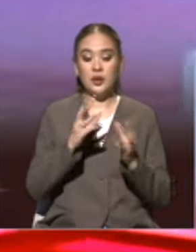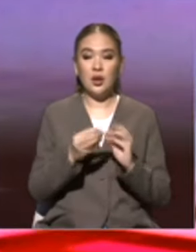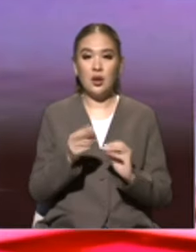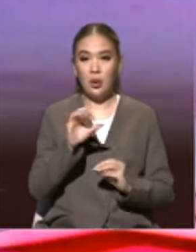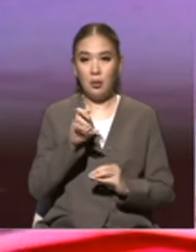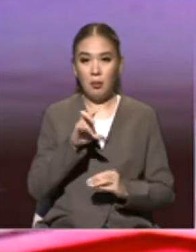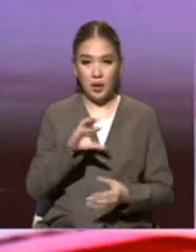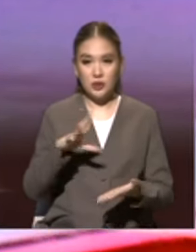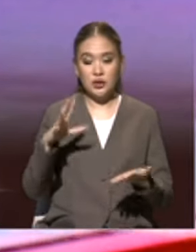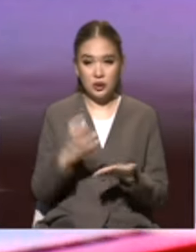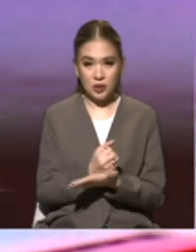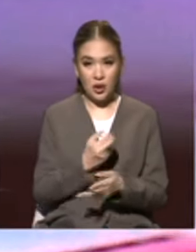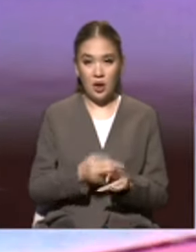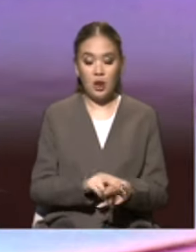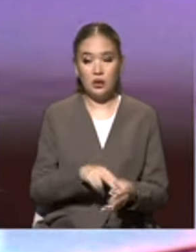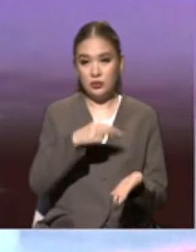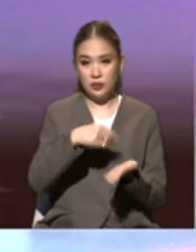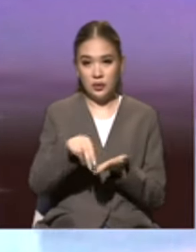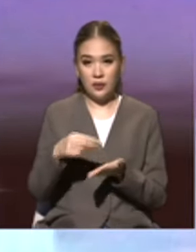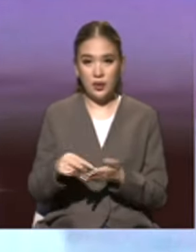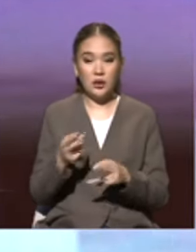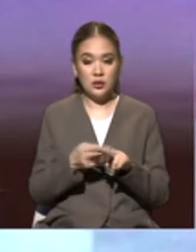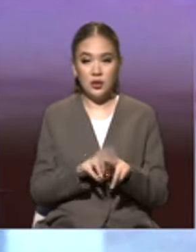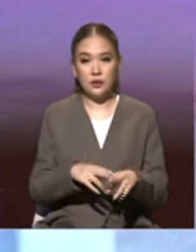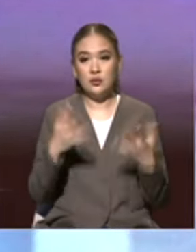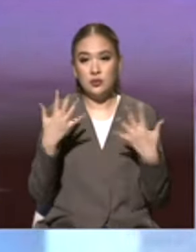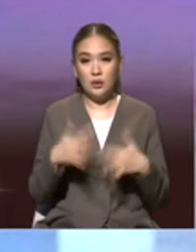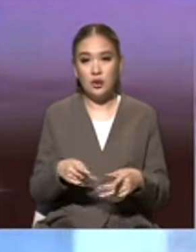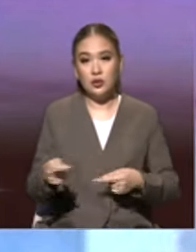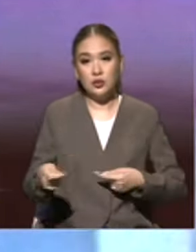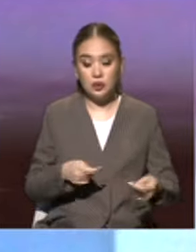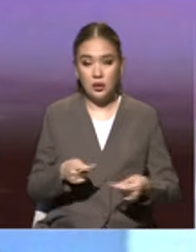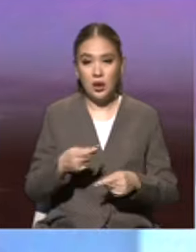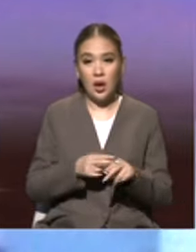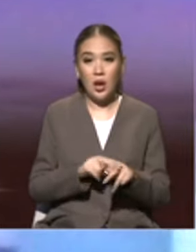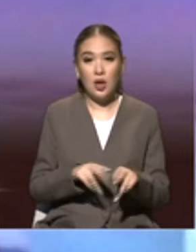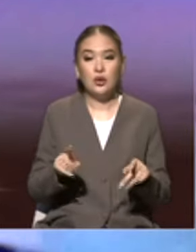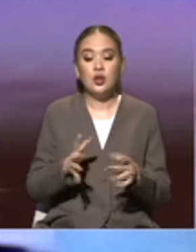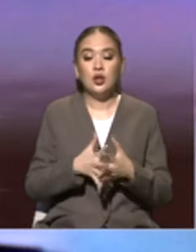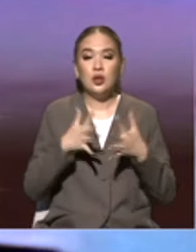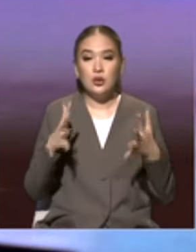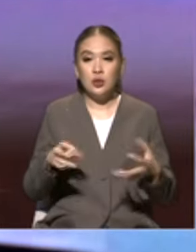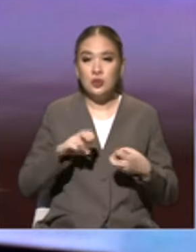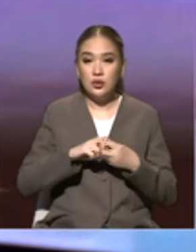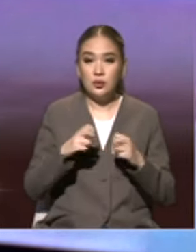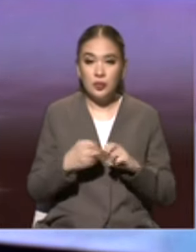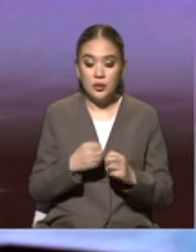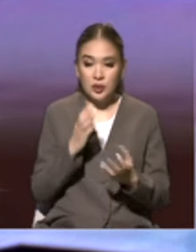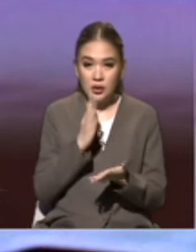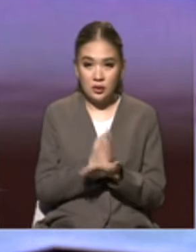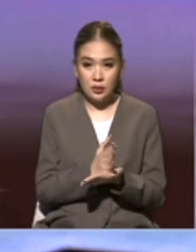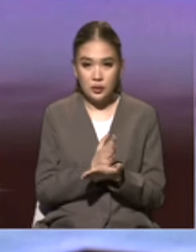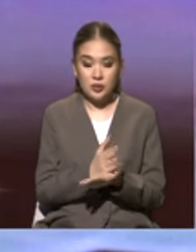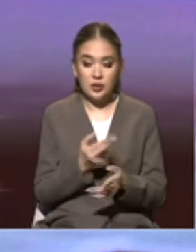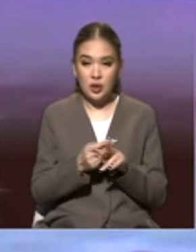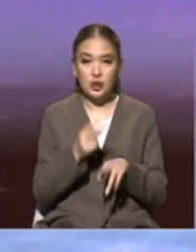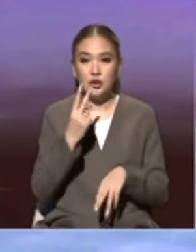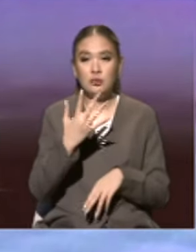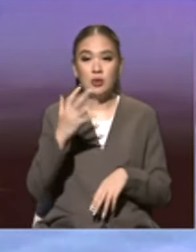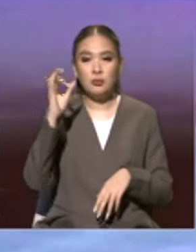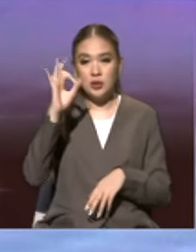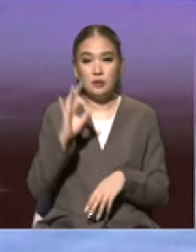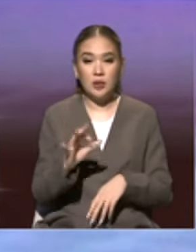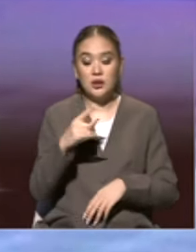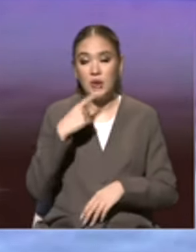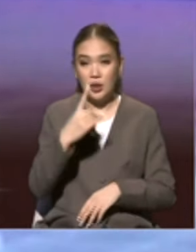ұтып алады да, толығарды сатып ала салады да, өзінің істеген жүргізе береді. Сондықтан да бұл жерде үлкен мәселе жатыр. Жаңағы 25% деп айтып